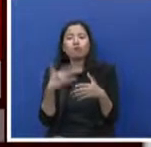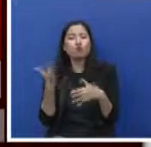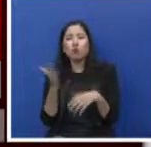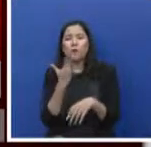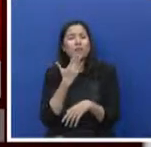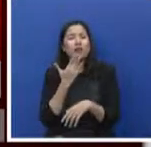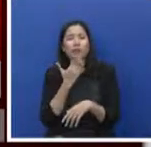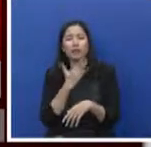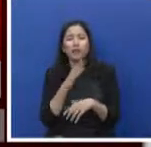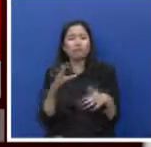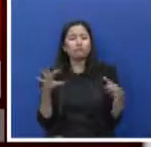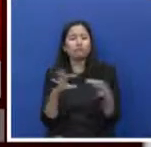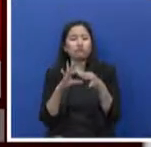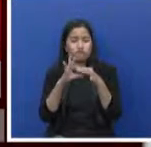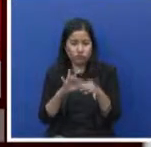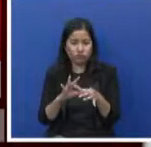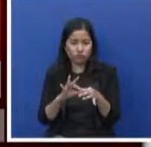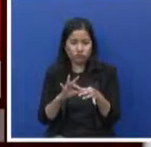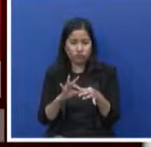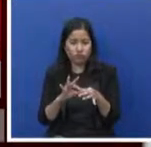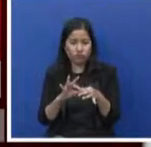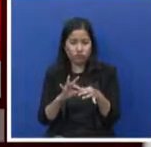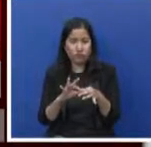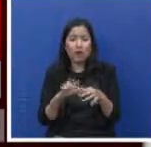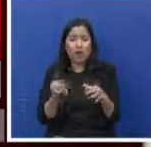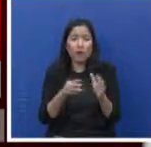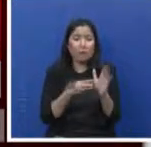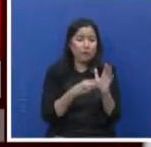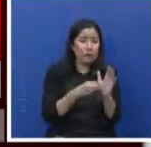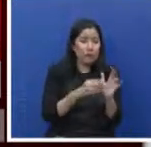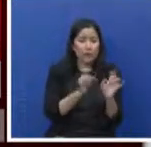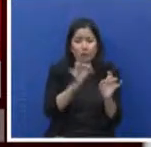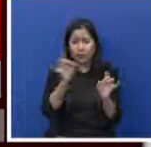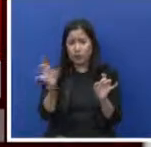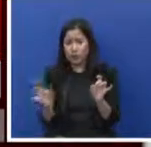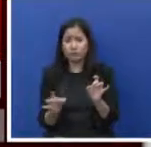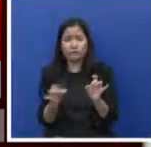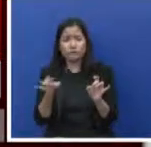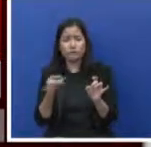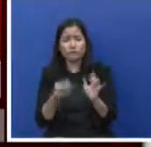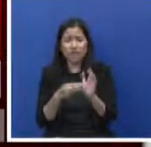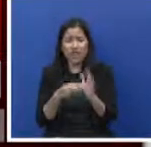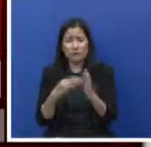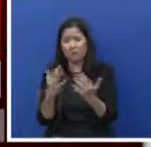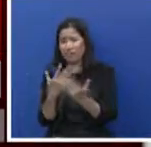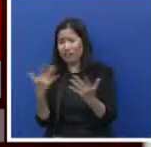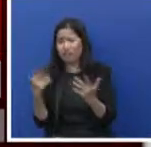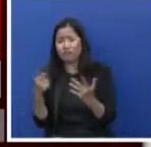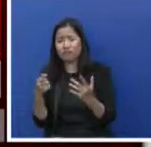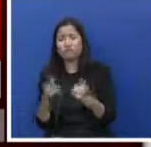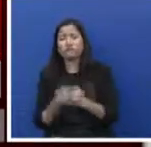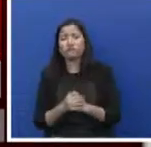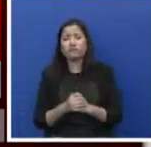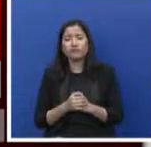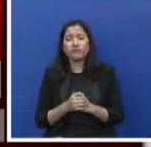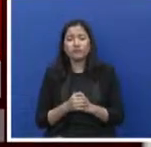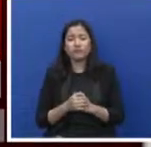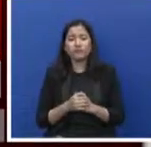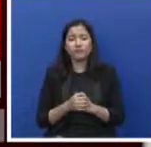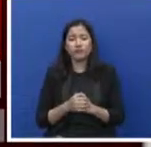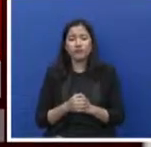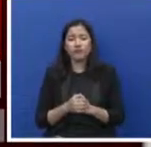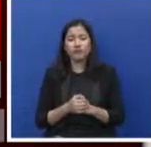biasa bersama-sama mencoba menyelesaikan masalah-masalah di isu-isu di lapangan.